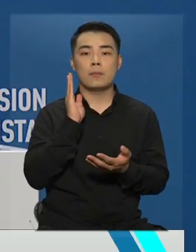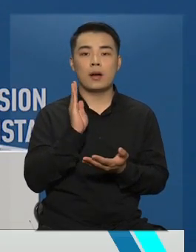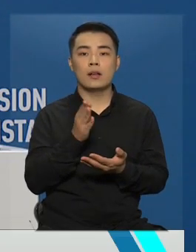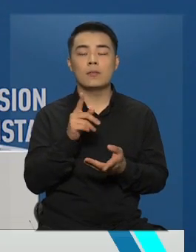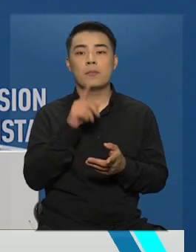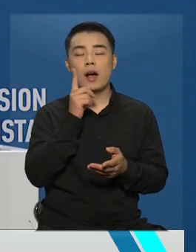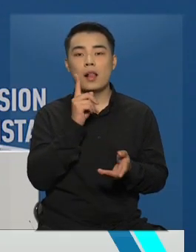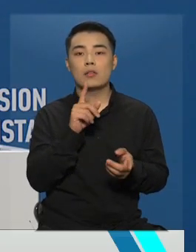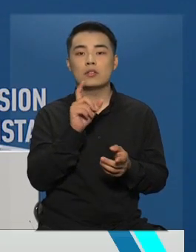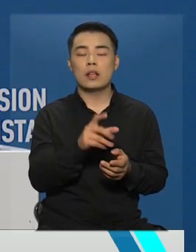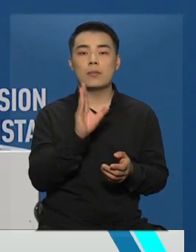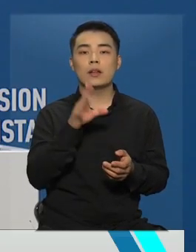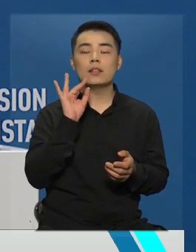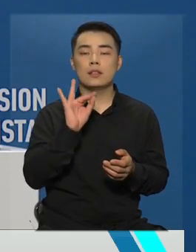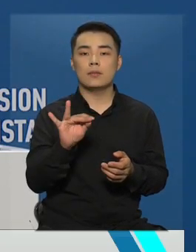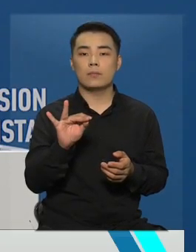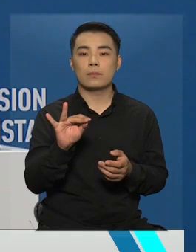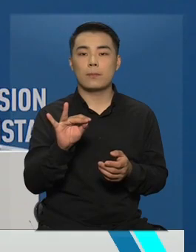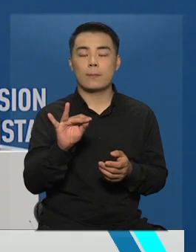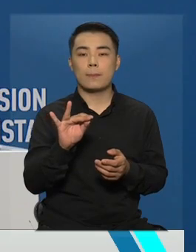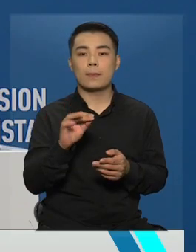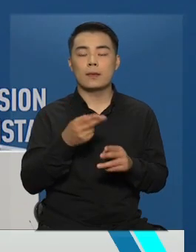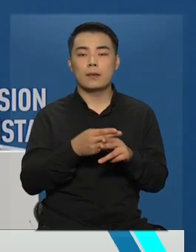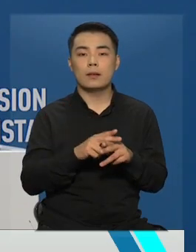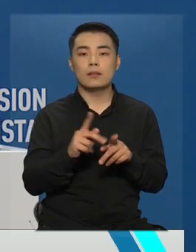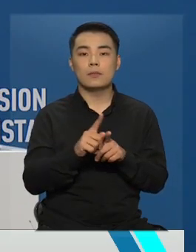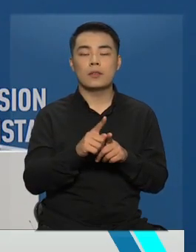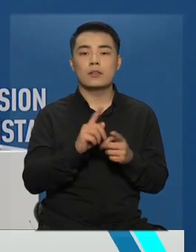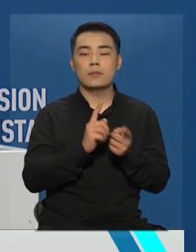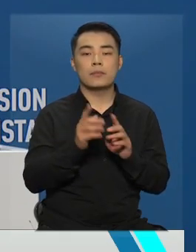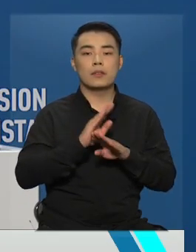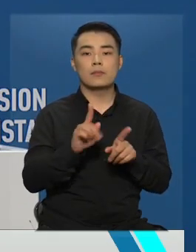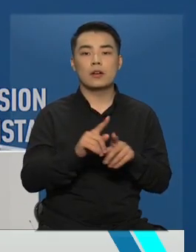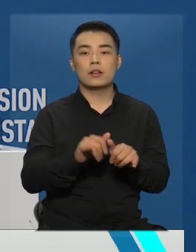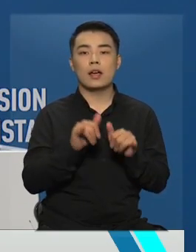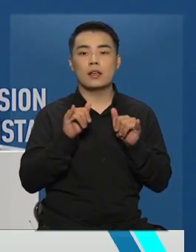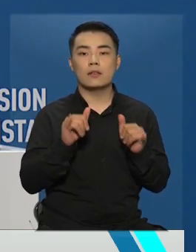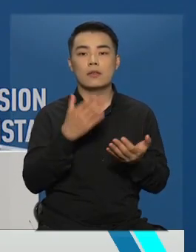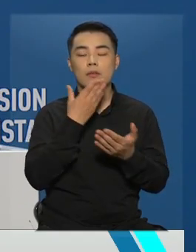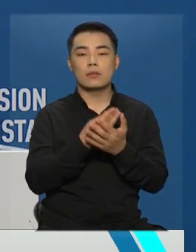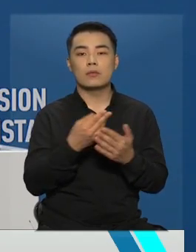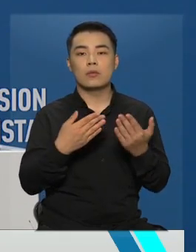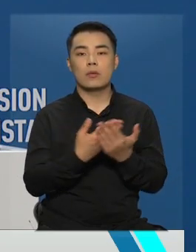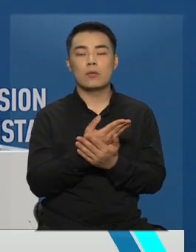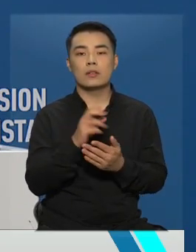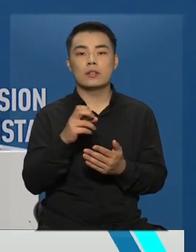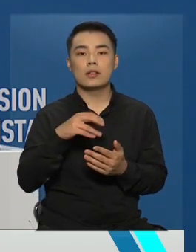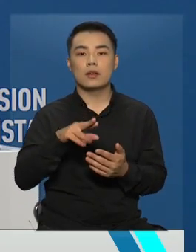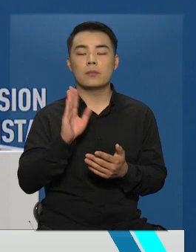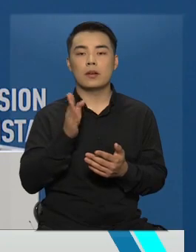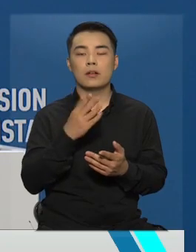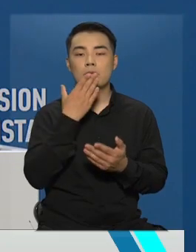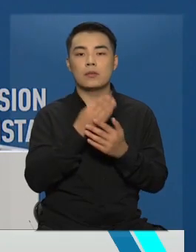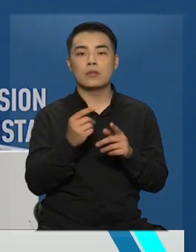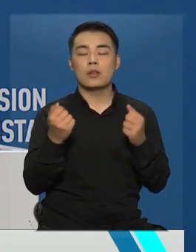омолаживается и несомненно придаст развитию Казахстана новую динамику новую